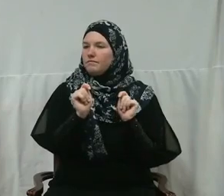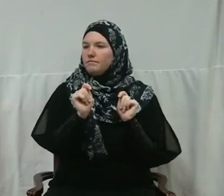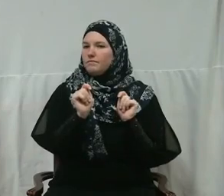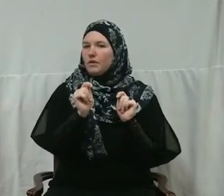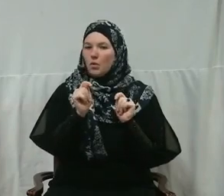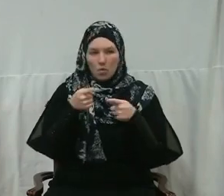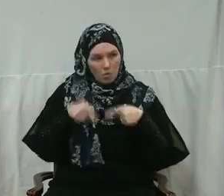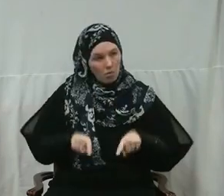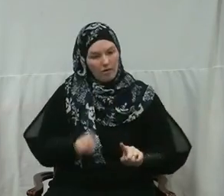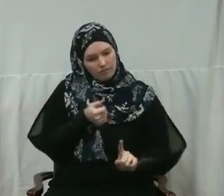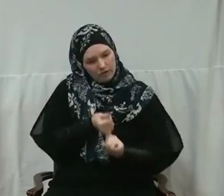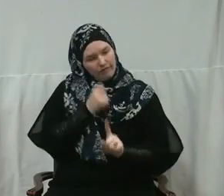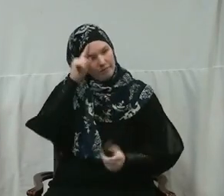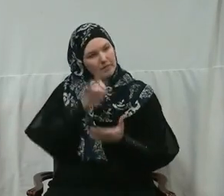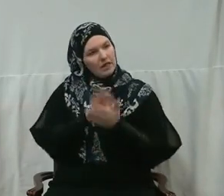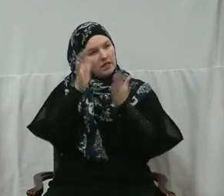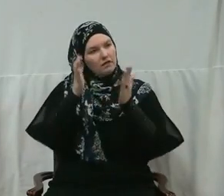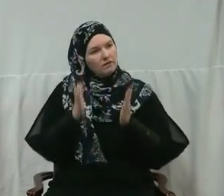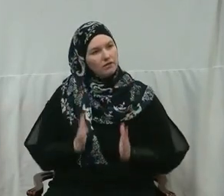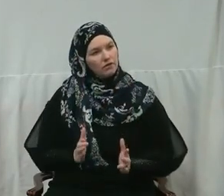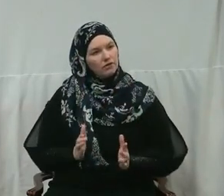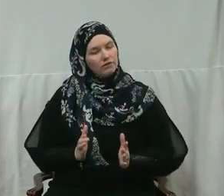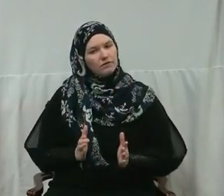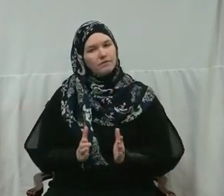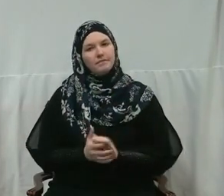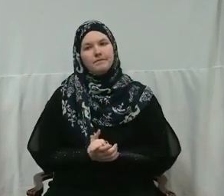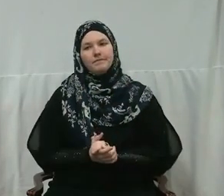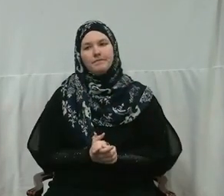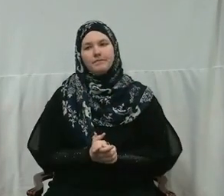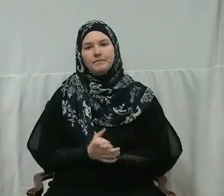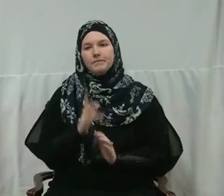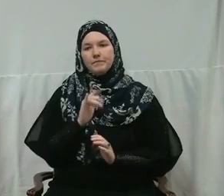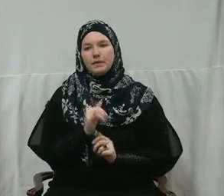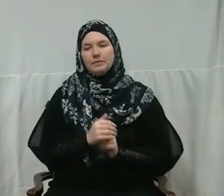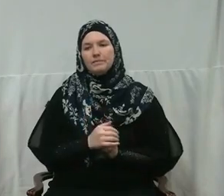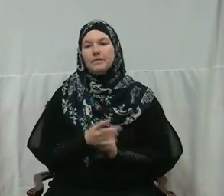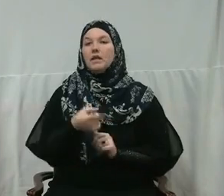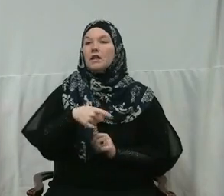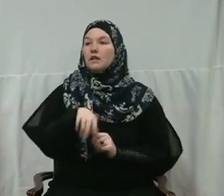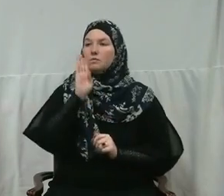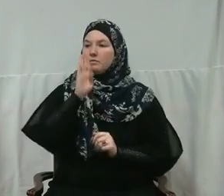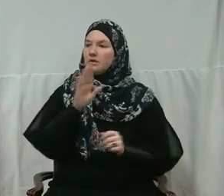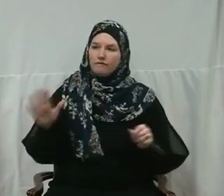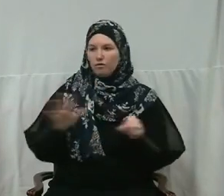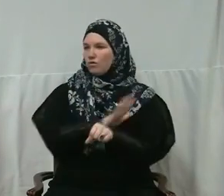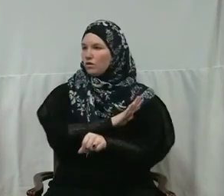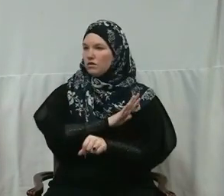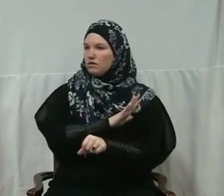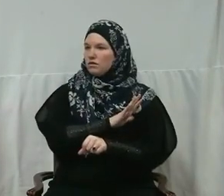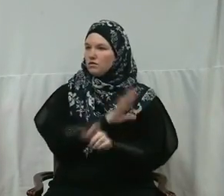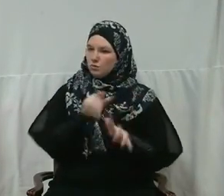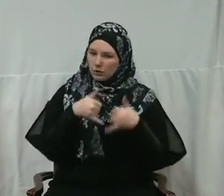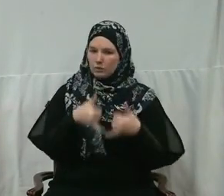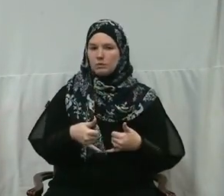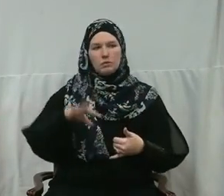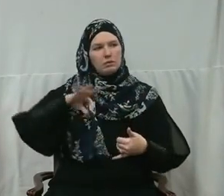While he is a believer, فَأُولَٰئِكَ كَانَ سَعْيُهُمْ مَشْكُورًا. Those will be fully rewarded for what they